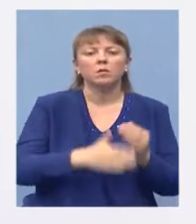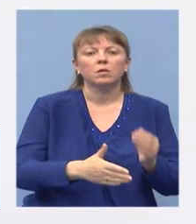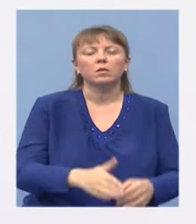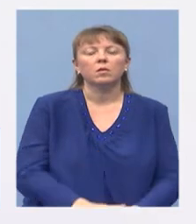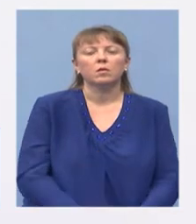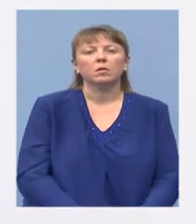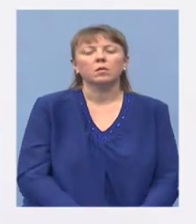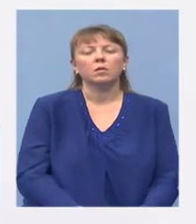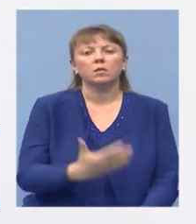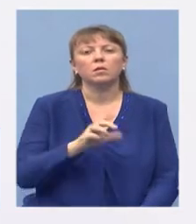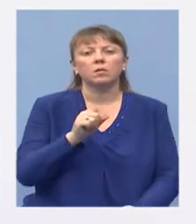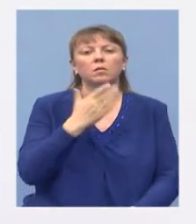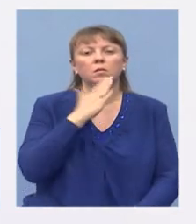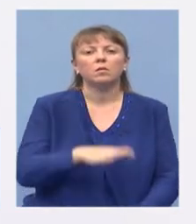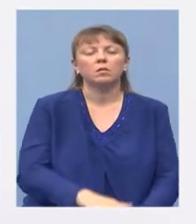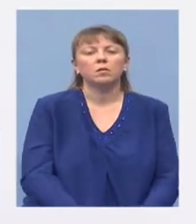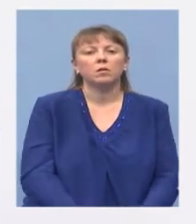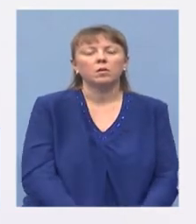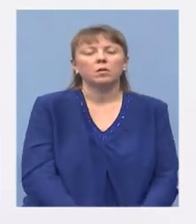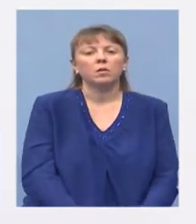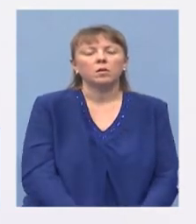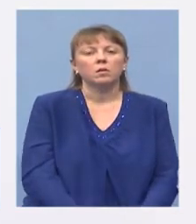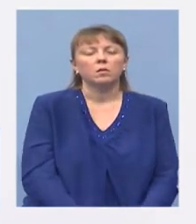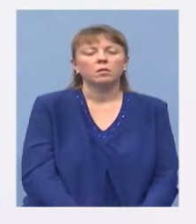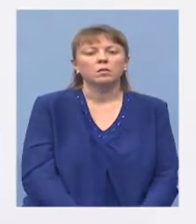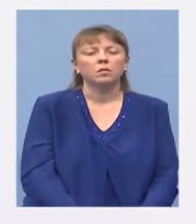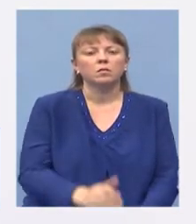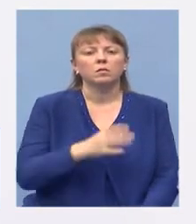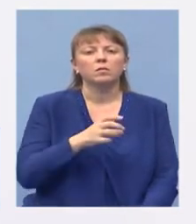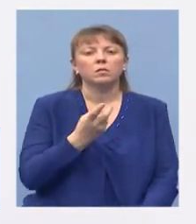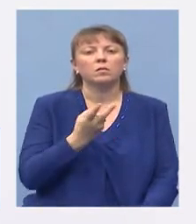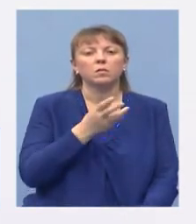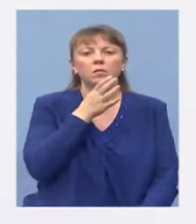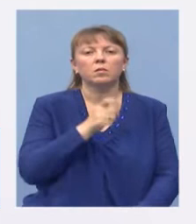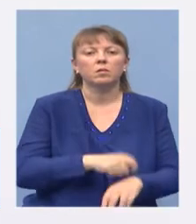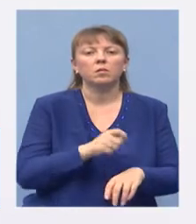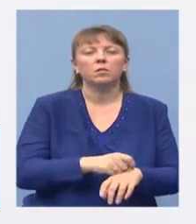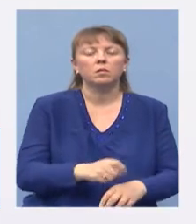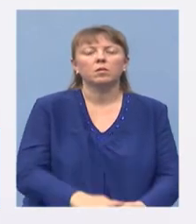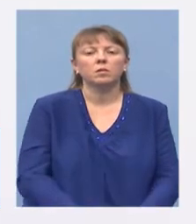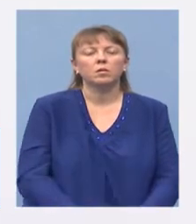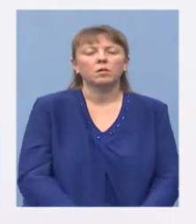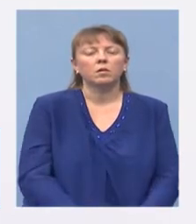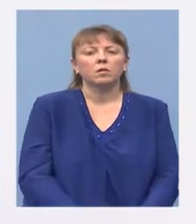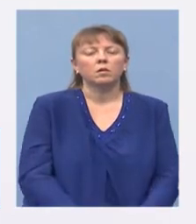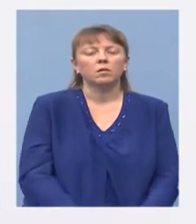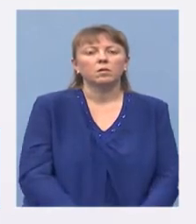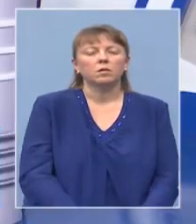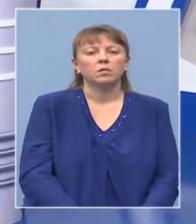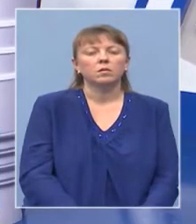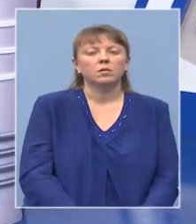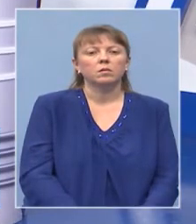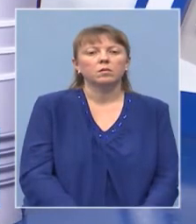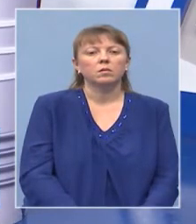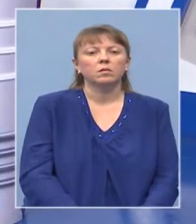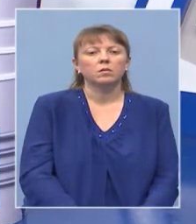за выезд за рубеж. Да, потому что любые операции, они все равно требуют того или иного времени, но тем не менее, чтобы операция